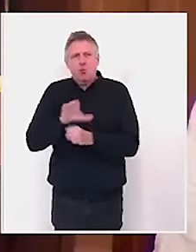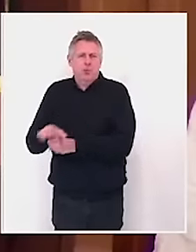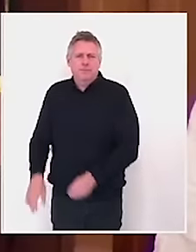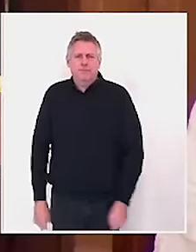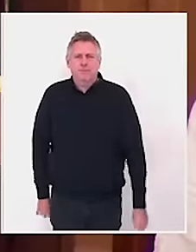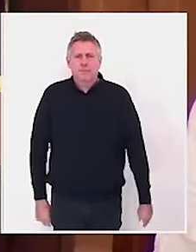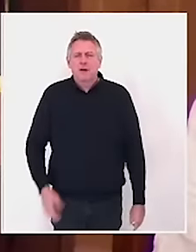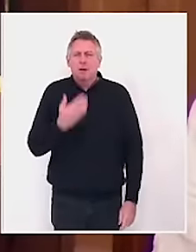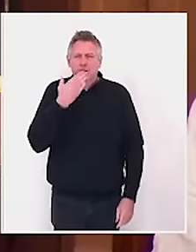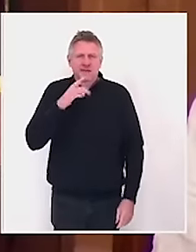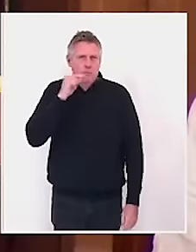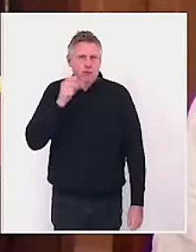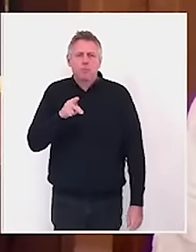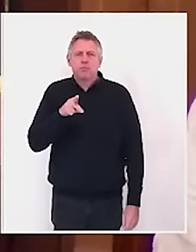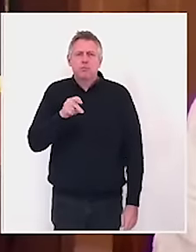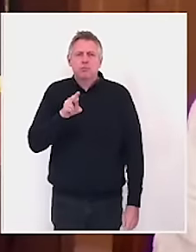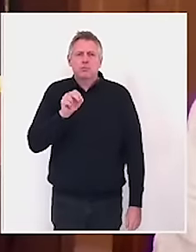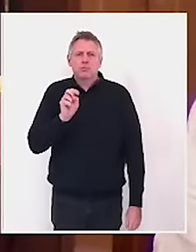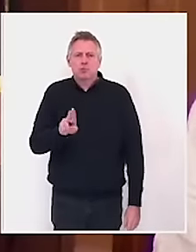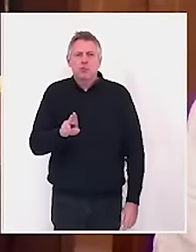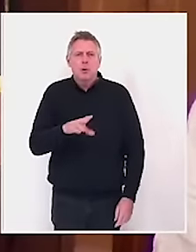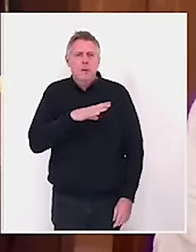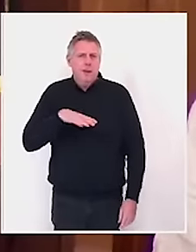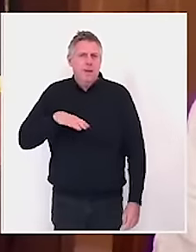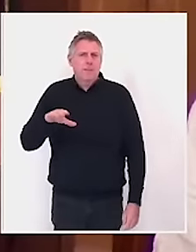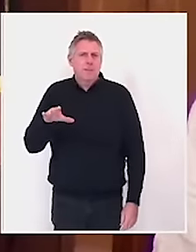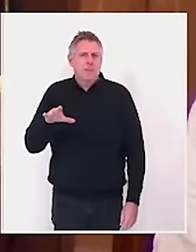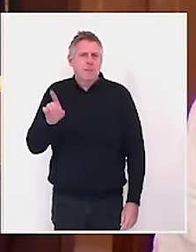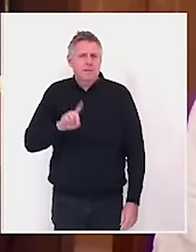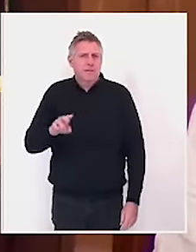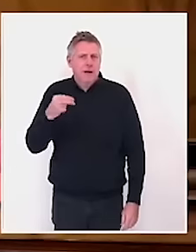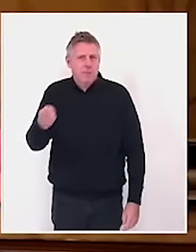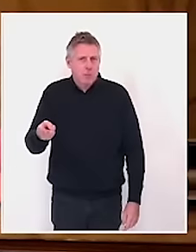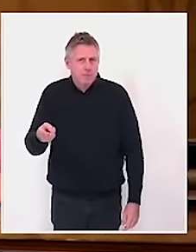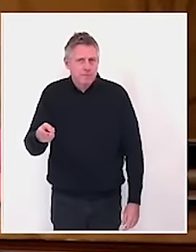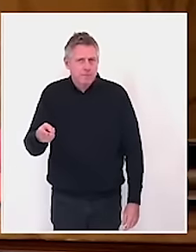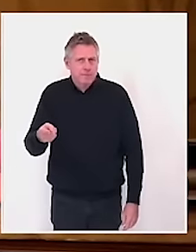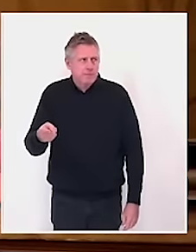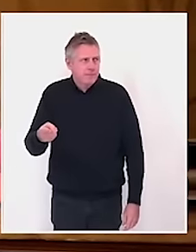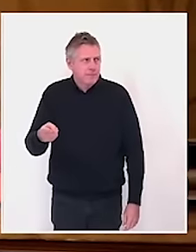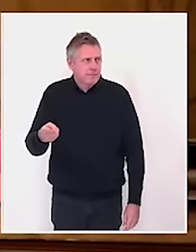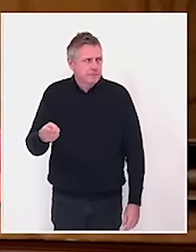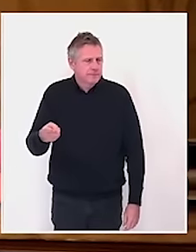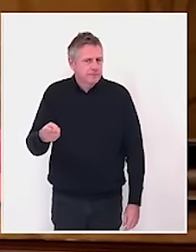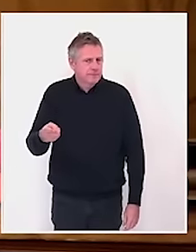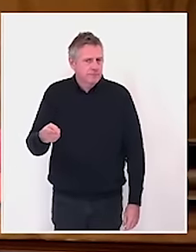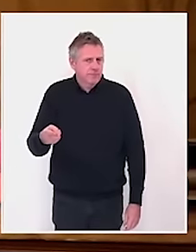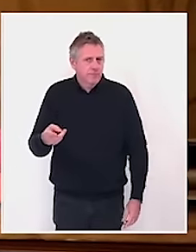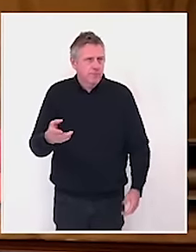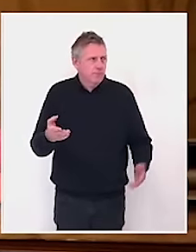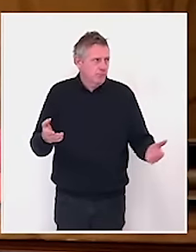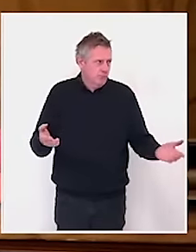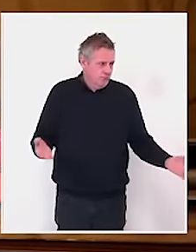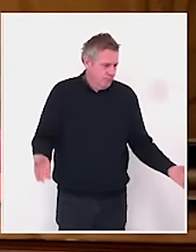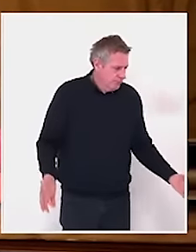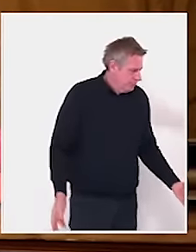Merci, merci Monsieur Poutou. Delphine veut répondre ou non? Allez. Je ne sais que trop